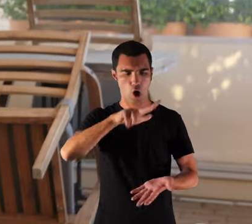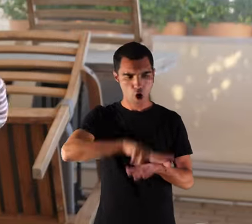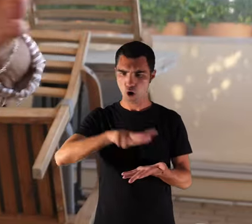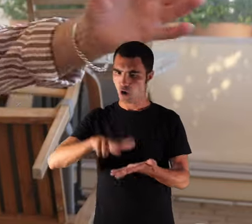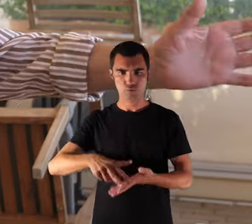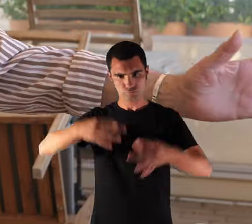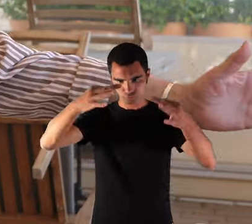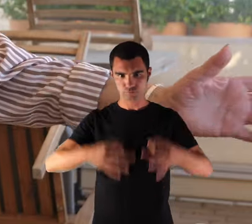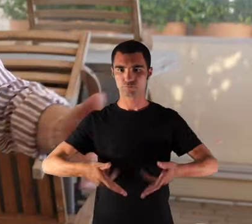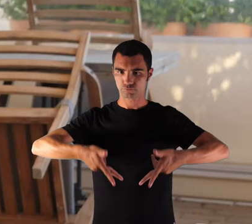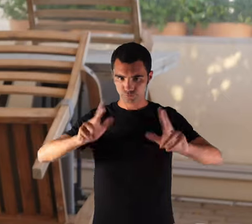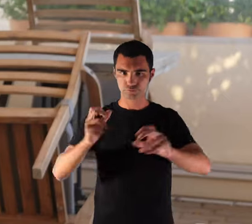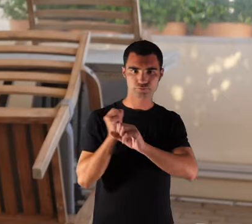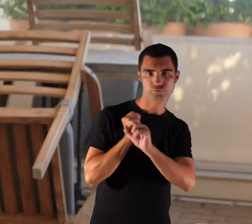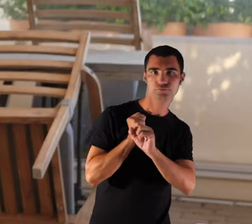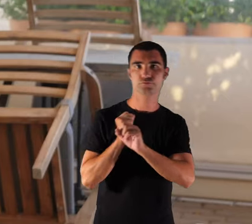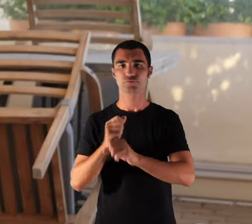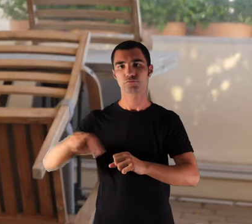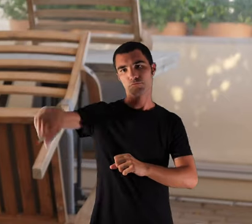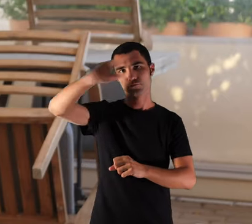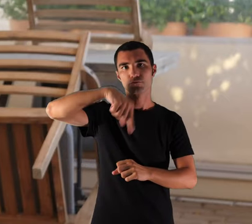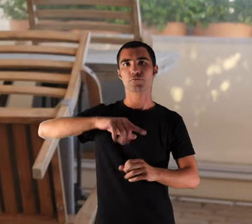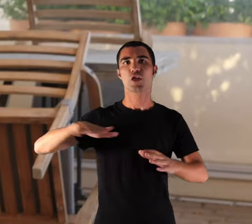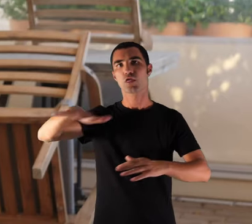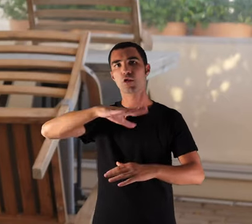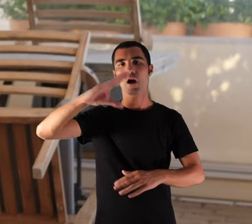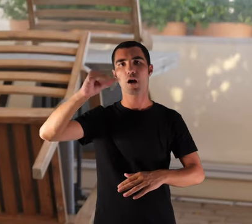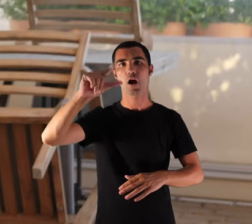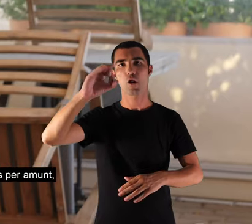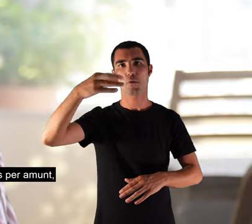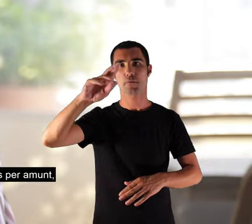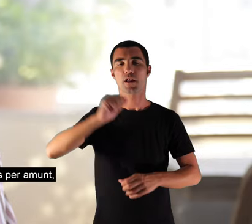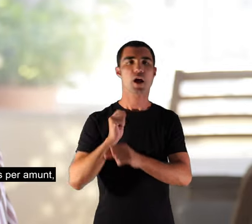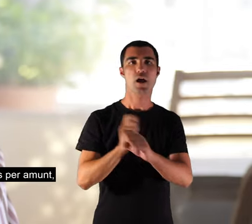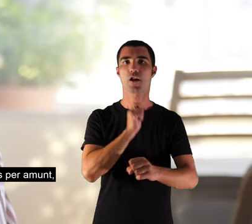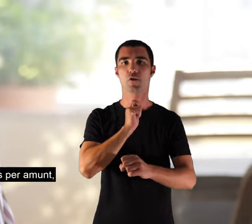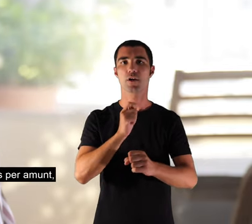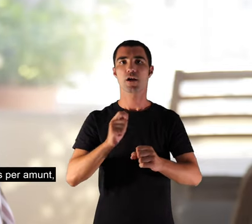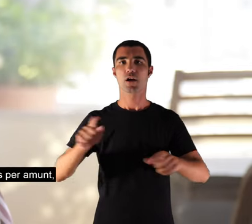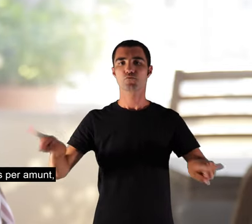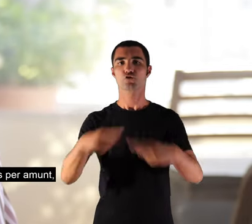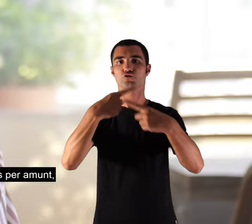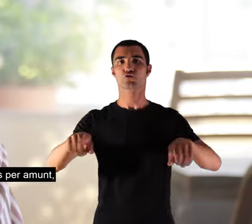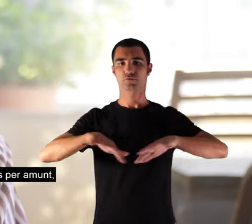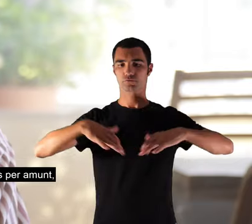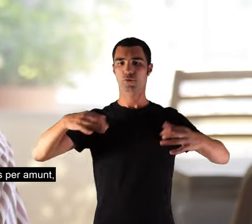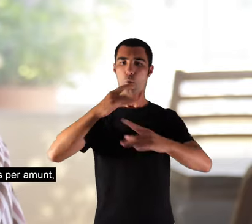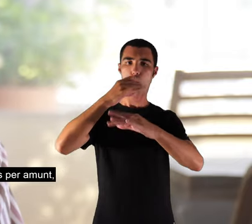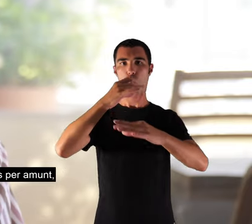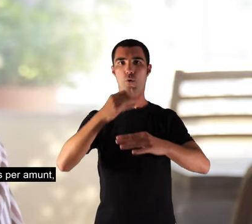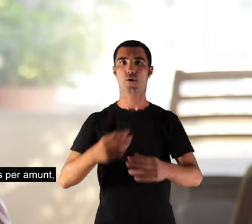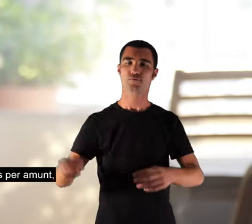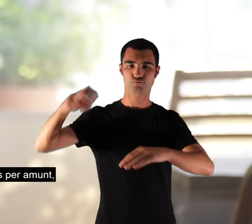tot, i després ho passejava a la calabra, a la banda de música. Posàvem els palos abonats i